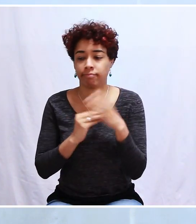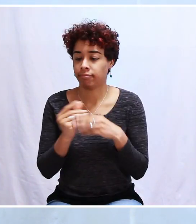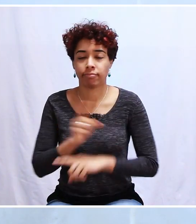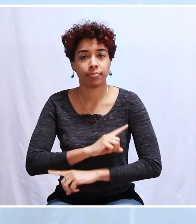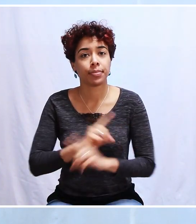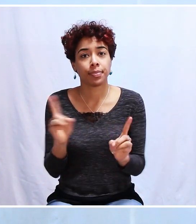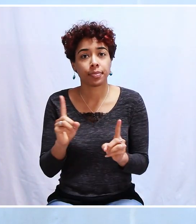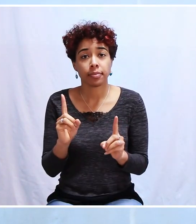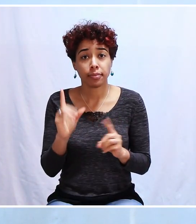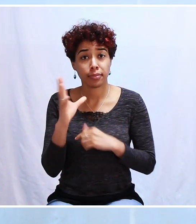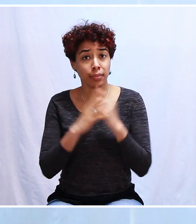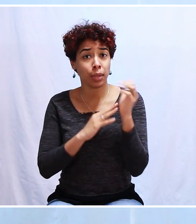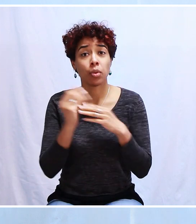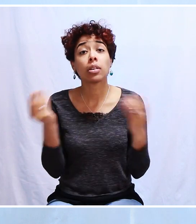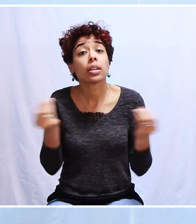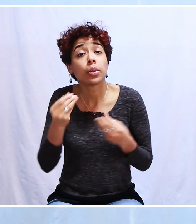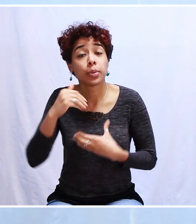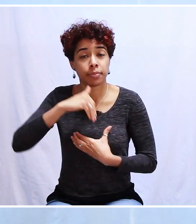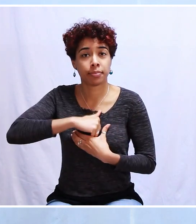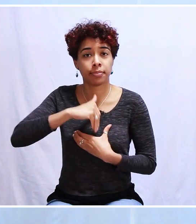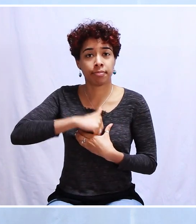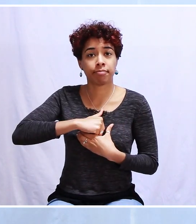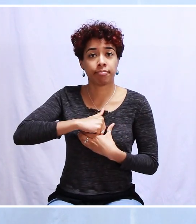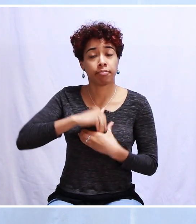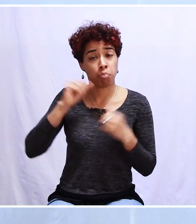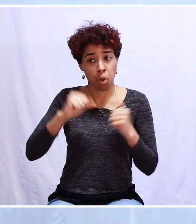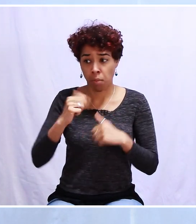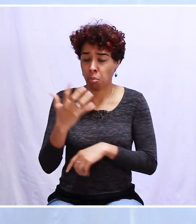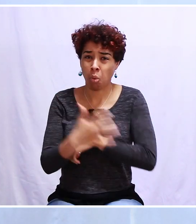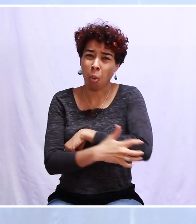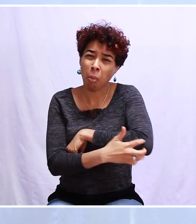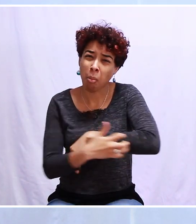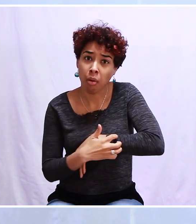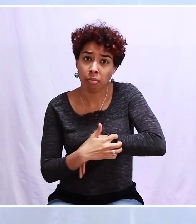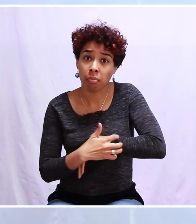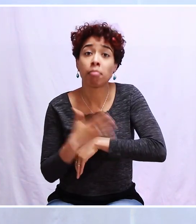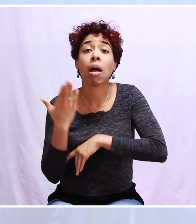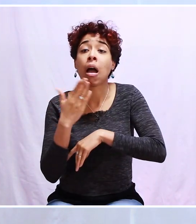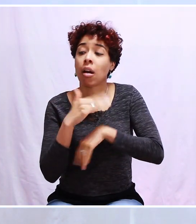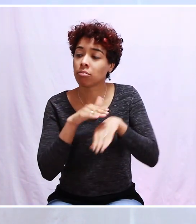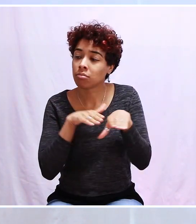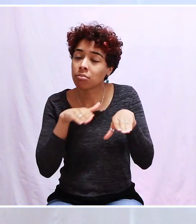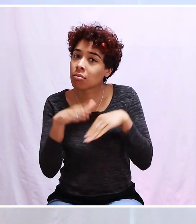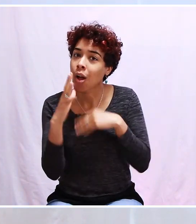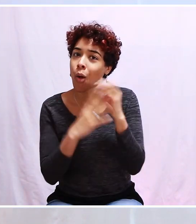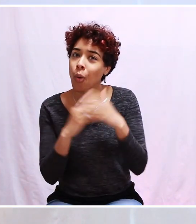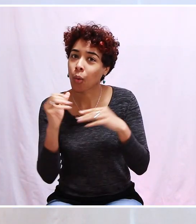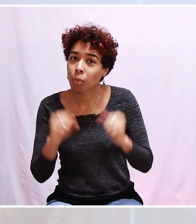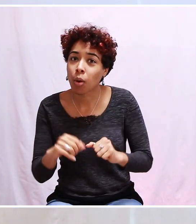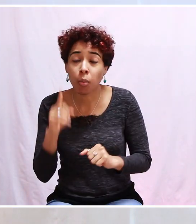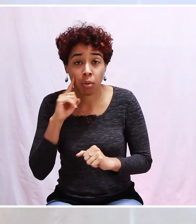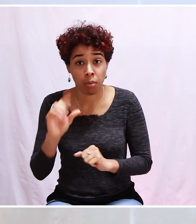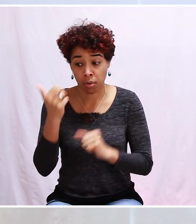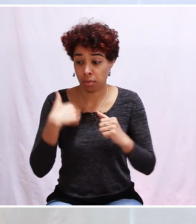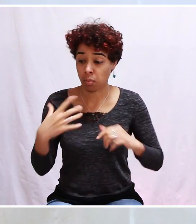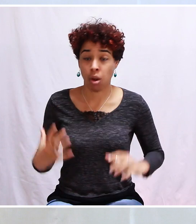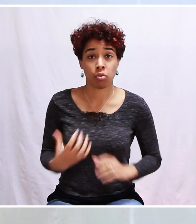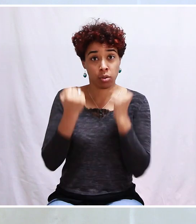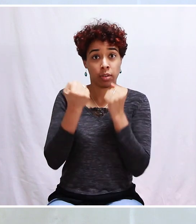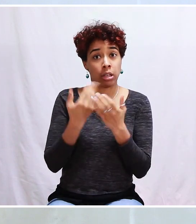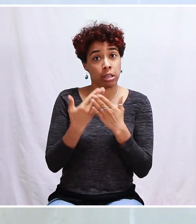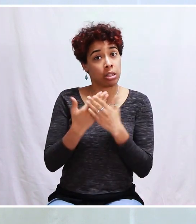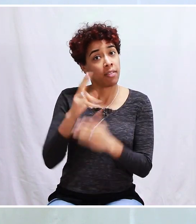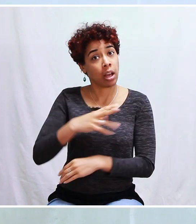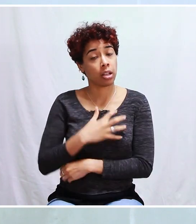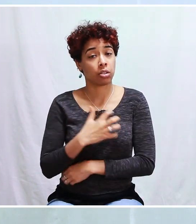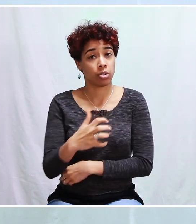Le bonheur, il est à l'intérieur. Je peux être pauvre et être heureux. Parce que, premièrement, je suis sauvé, c'est ma première